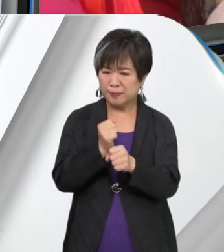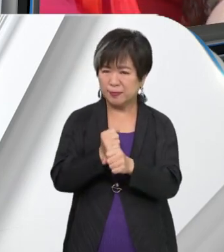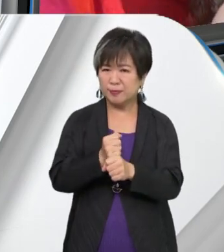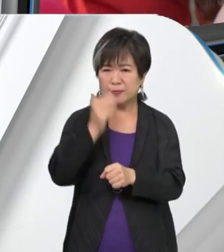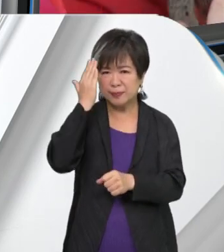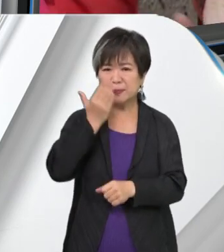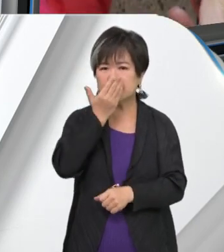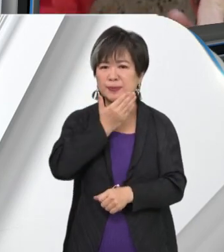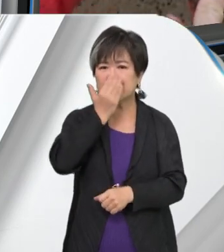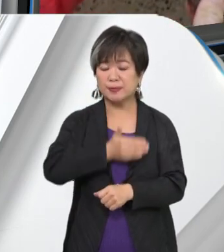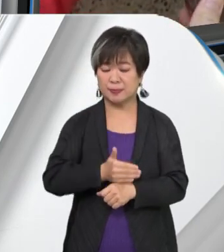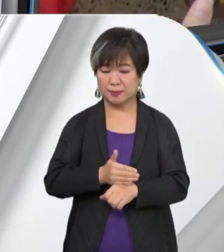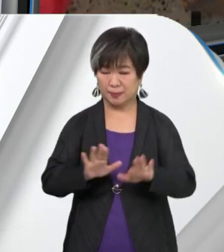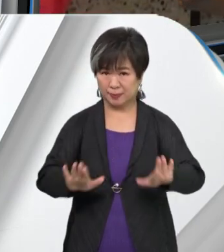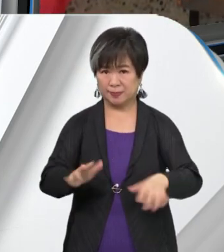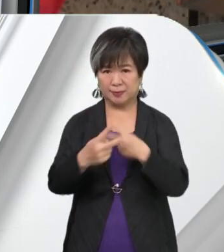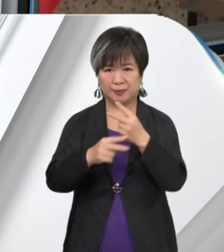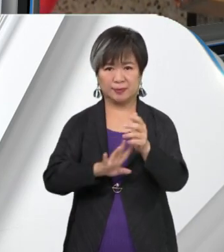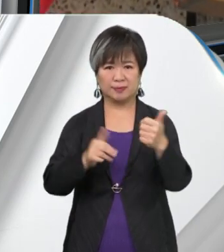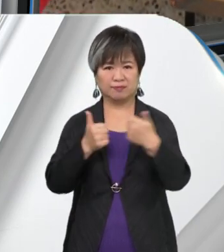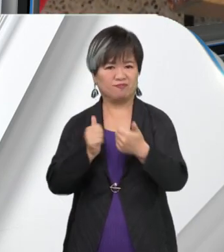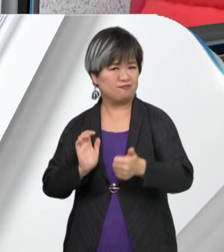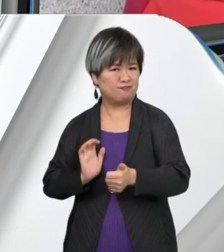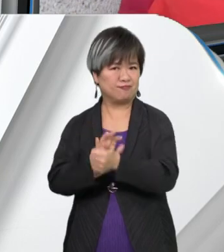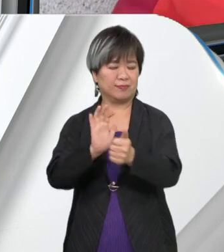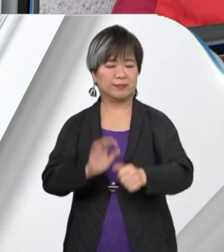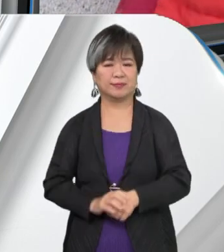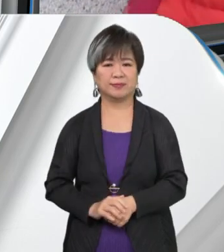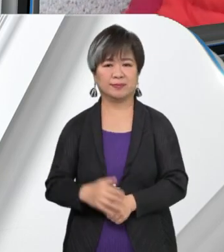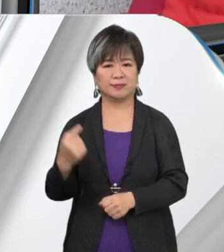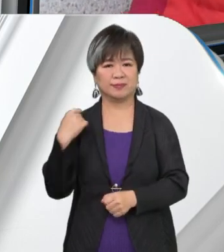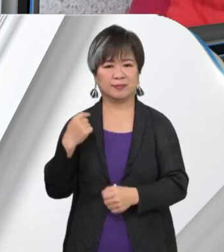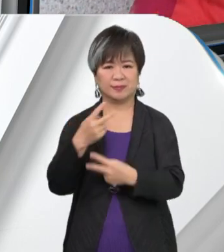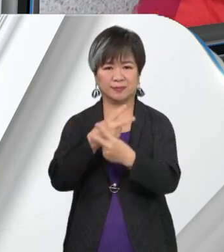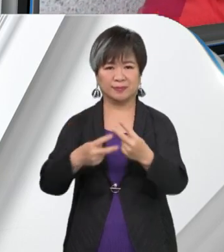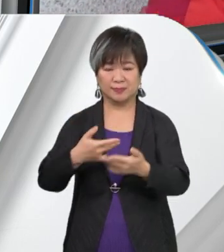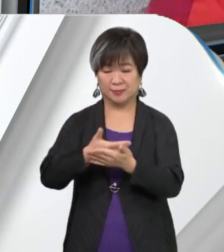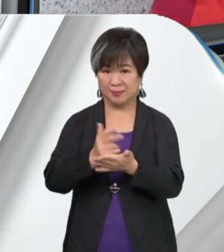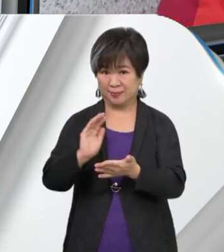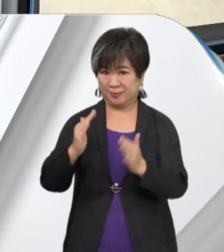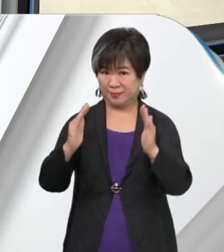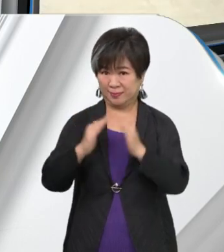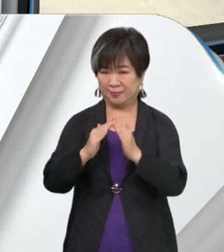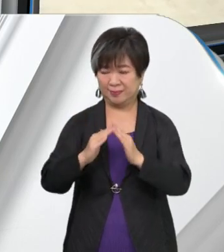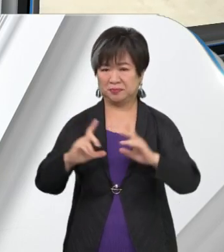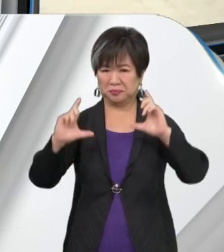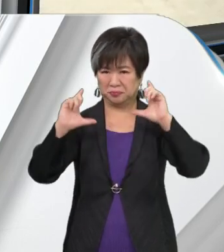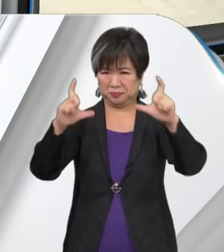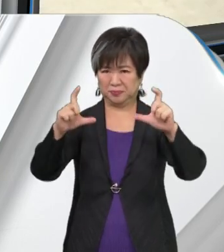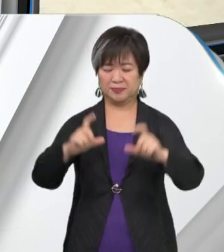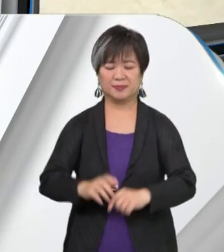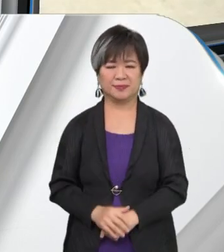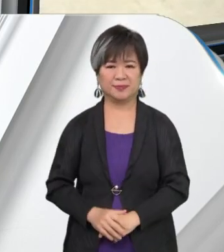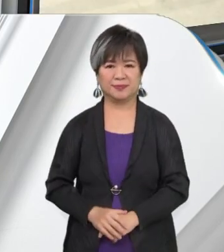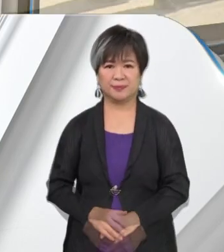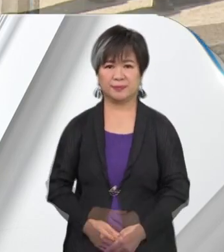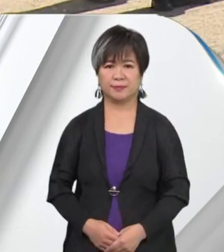桐，也包括得到海外服务的基础，作为几行行业自改挂牌人